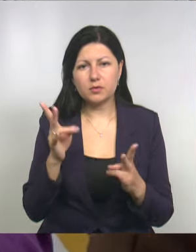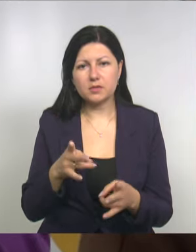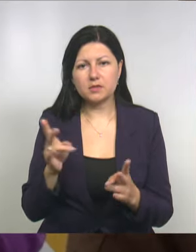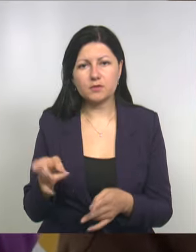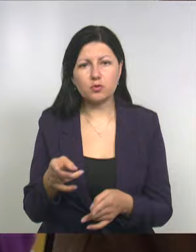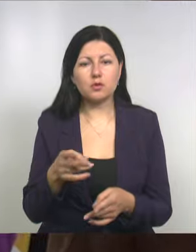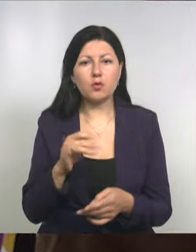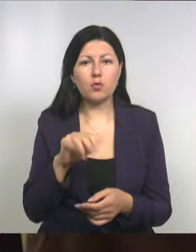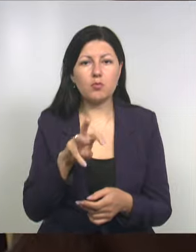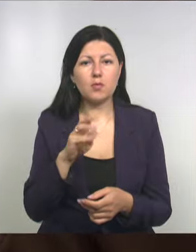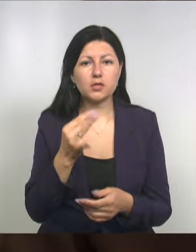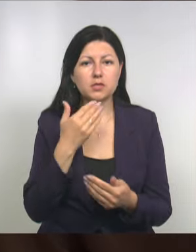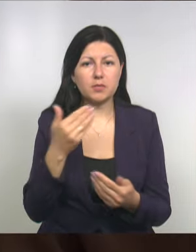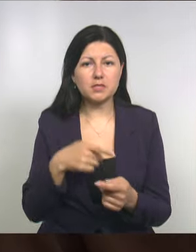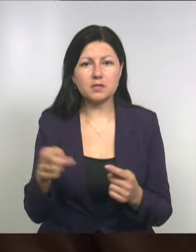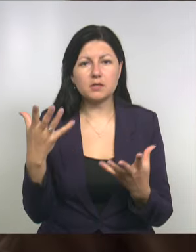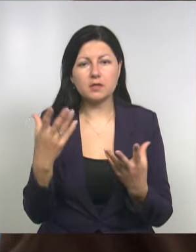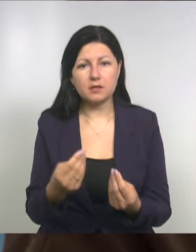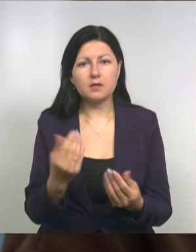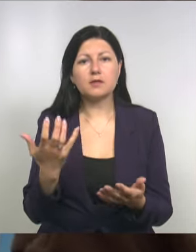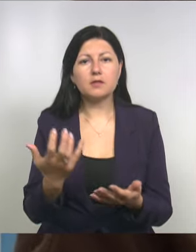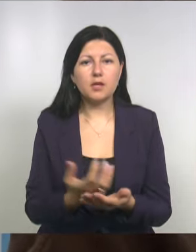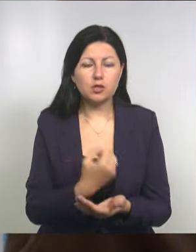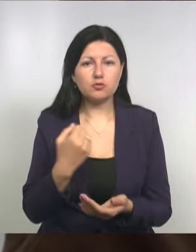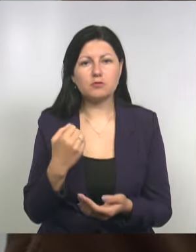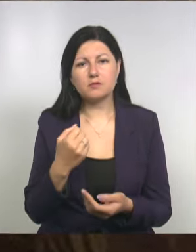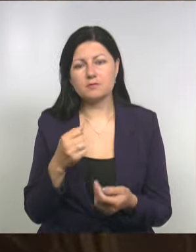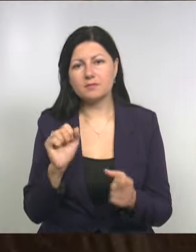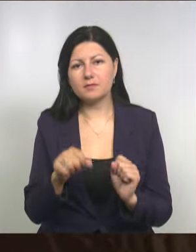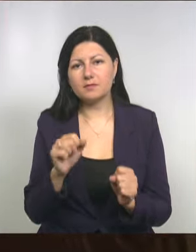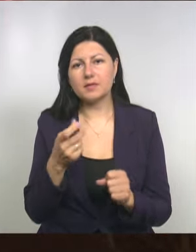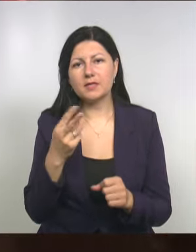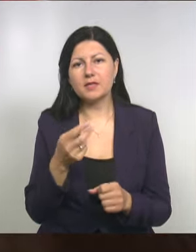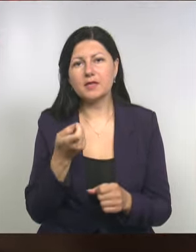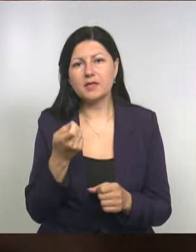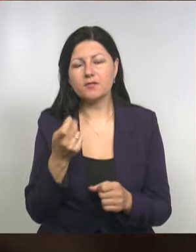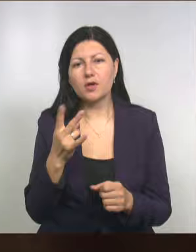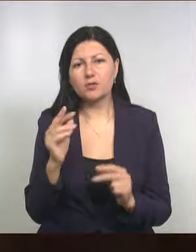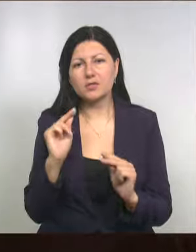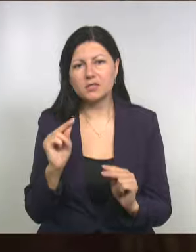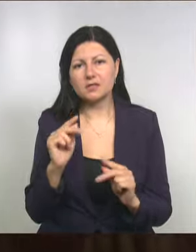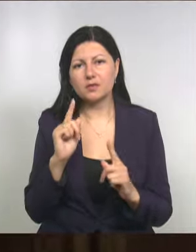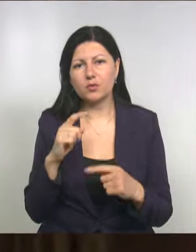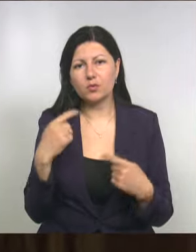нашей героини Маши за последние несколько дней все же нашелся маленький повод для едва уловимой, но искренней